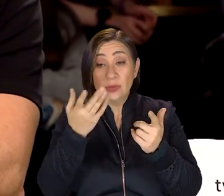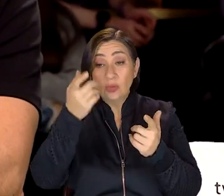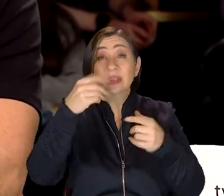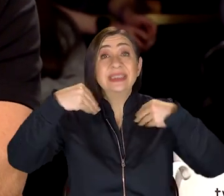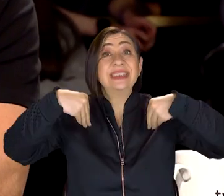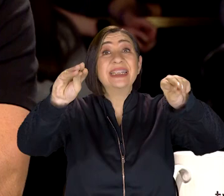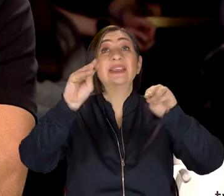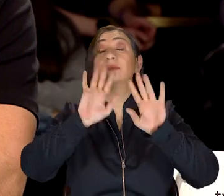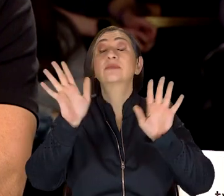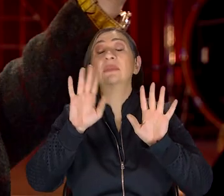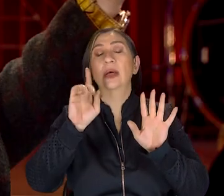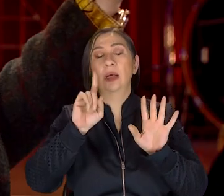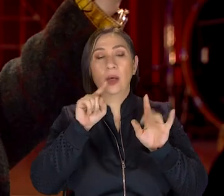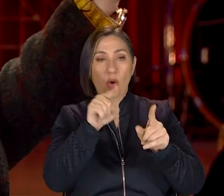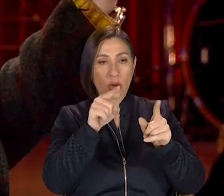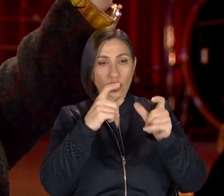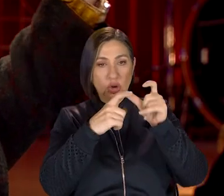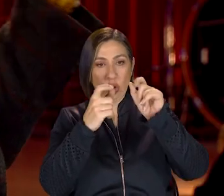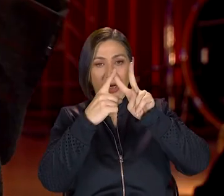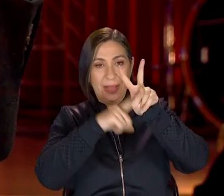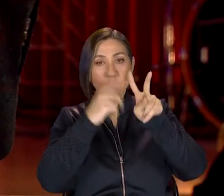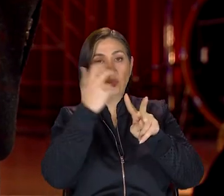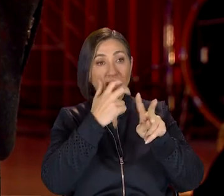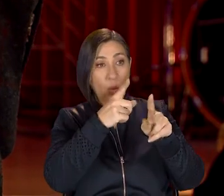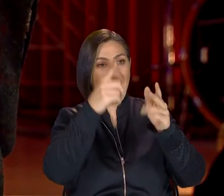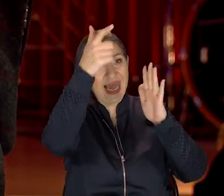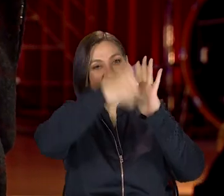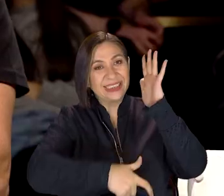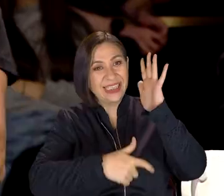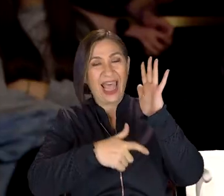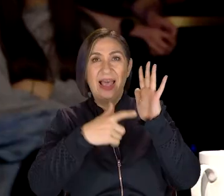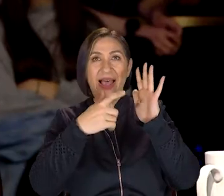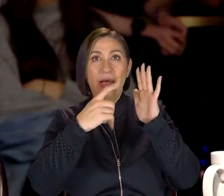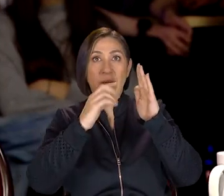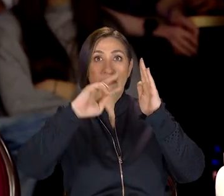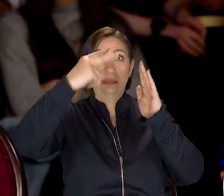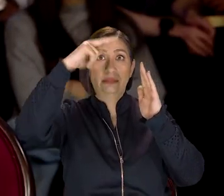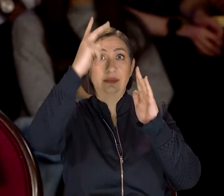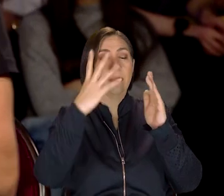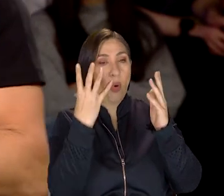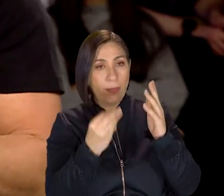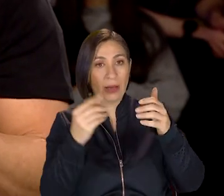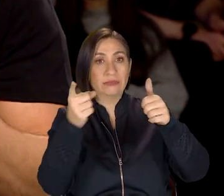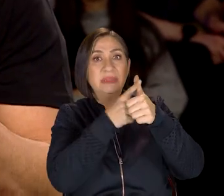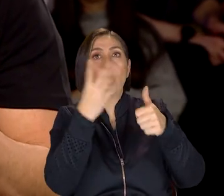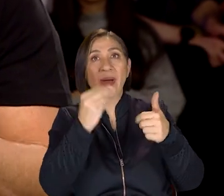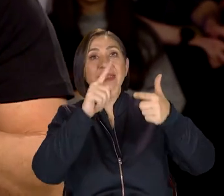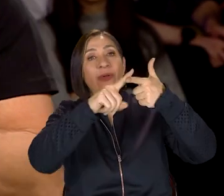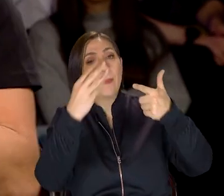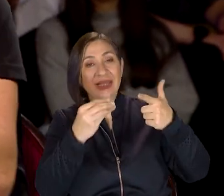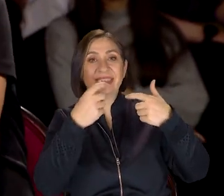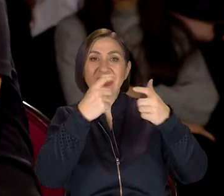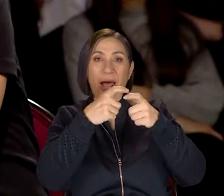Abi satış olarak hayır. Oradaki müziğin, oradaki listelerde atıyorum üst sıralarda yer almak. Albüm ya da single